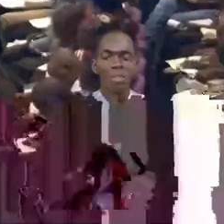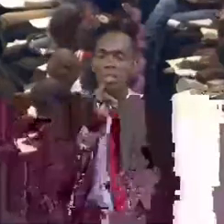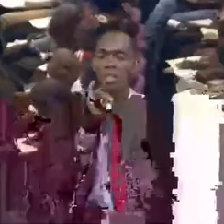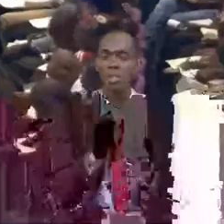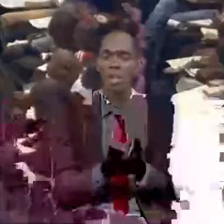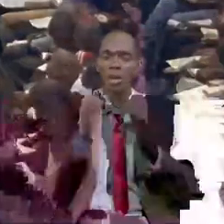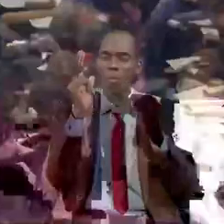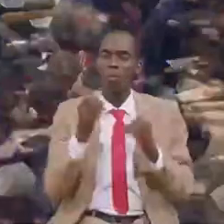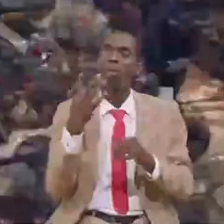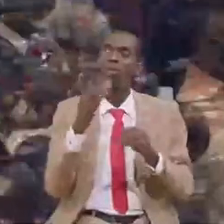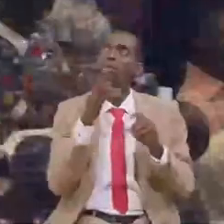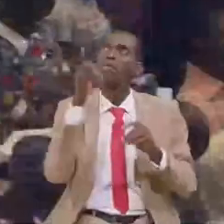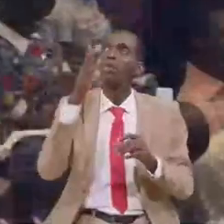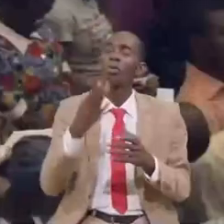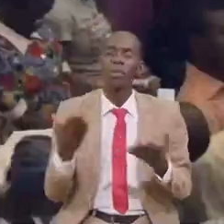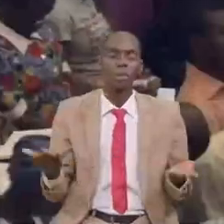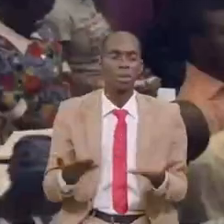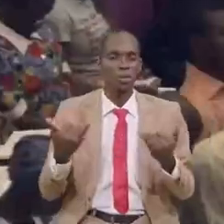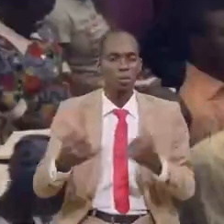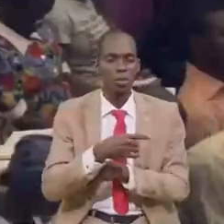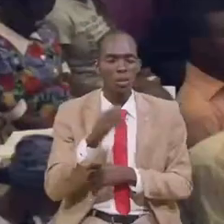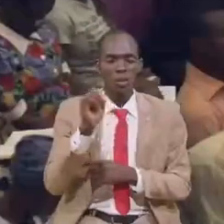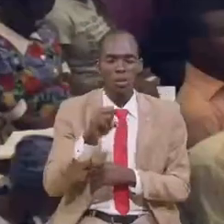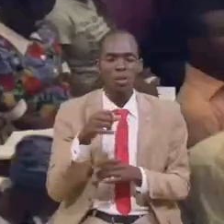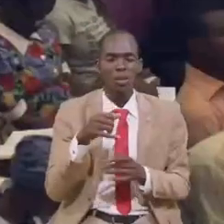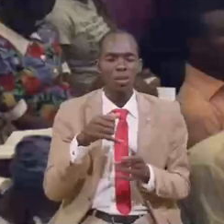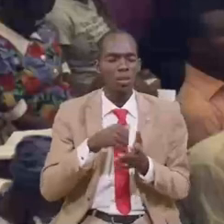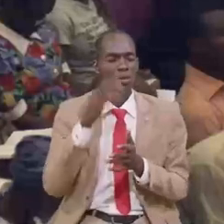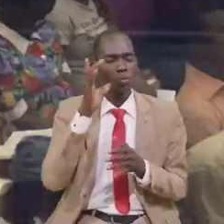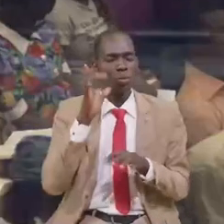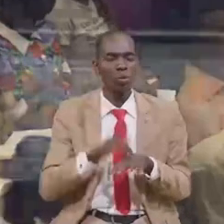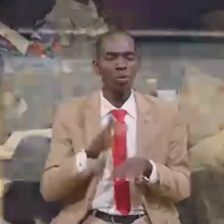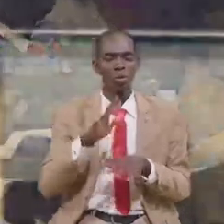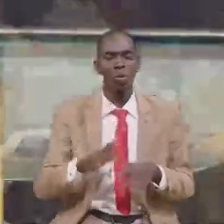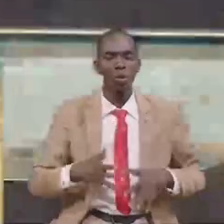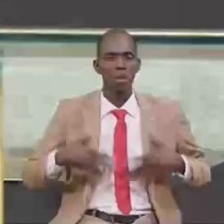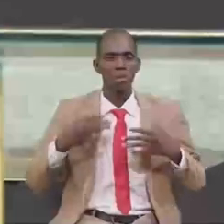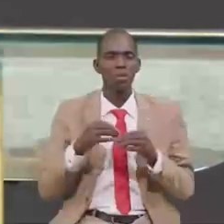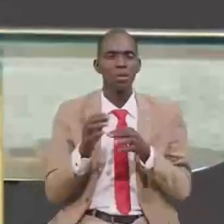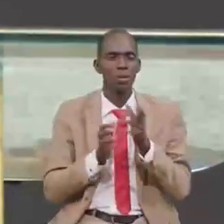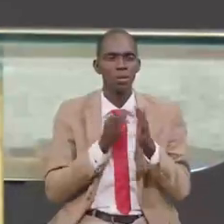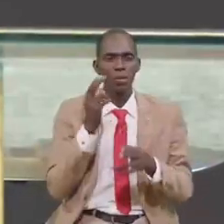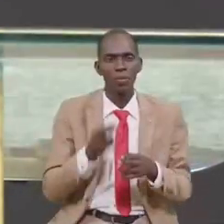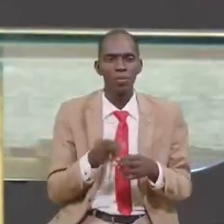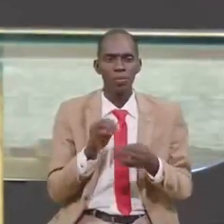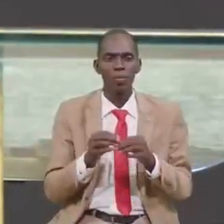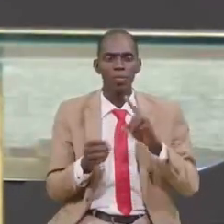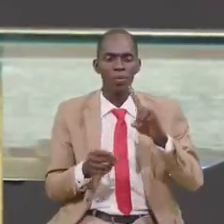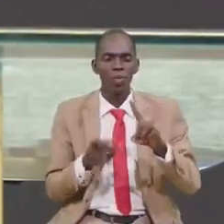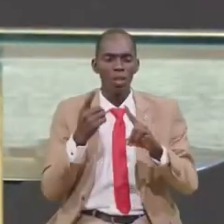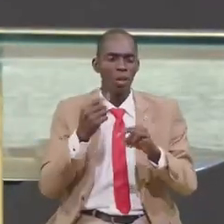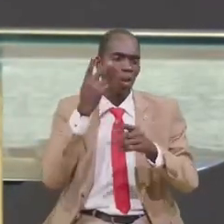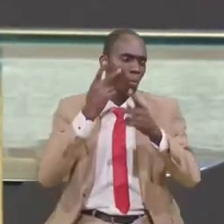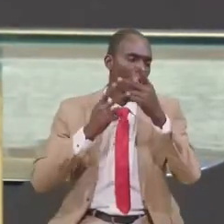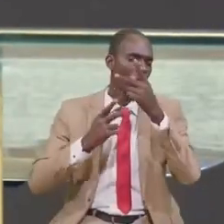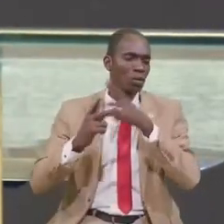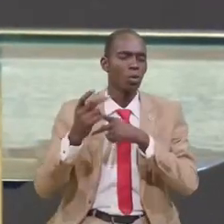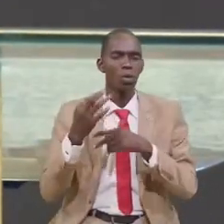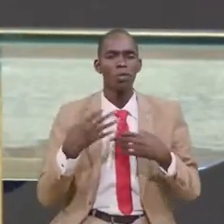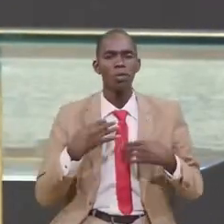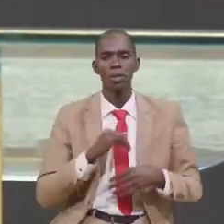là est-elle présente ici ce jour? Cela va toucher votre vie. Numéro 1, la prophétie de la guérison. 2, la puissance